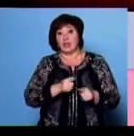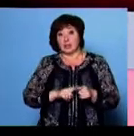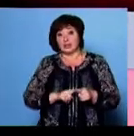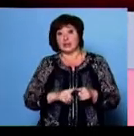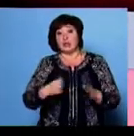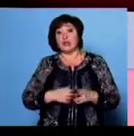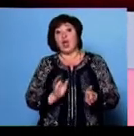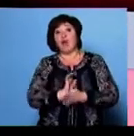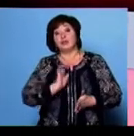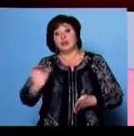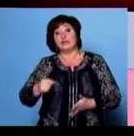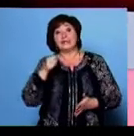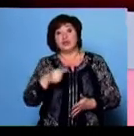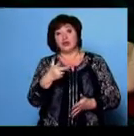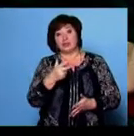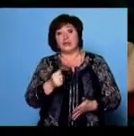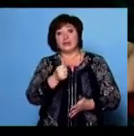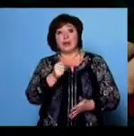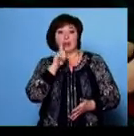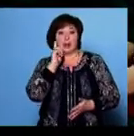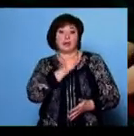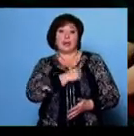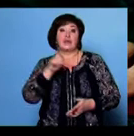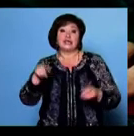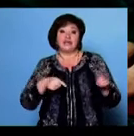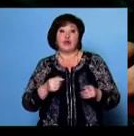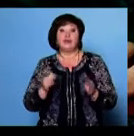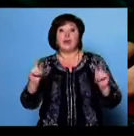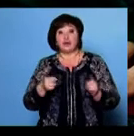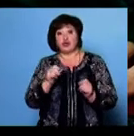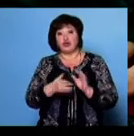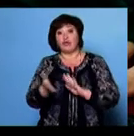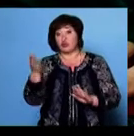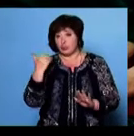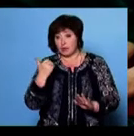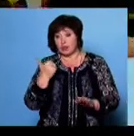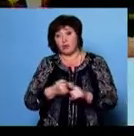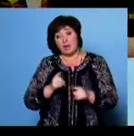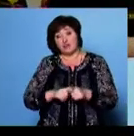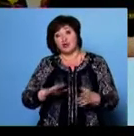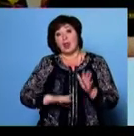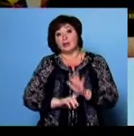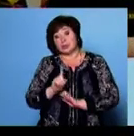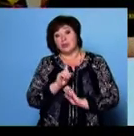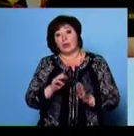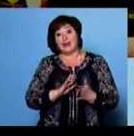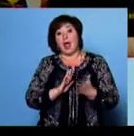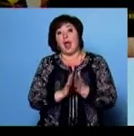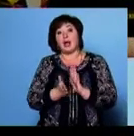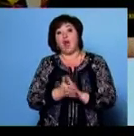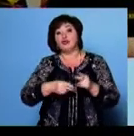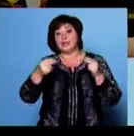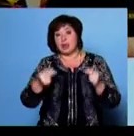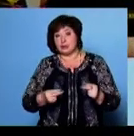отправится 1300 призывников республики. Это меньше, чем в прошлый призыв, и объясняется постепенным переходом на контрактную